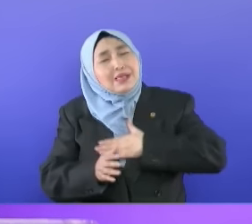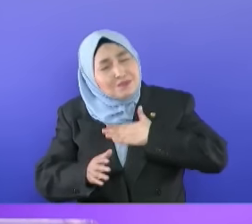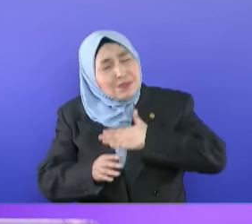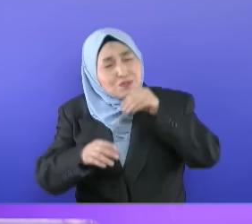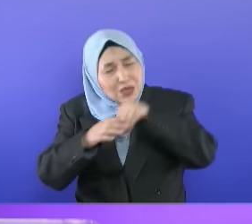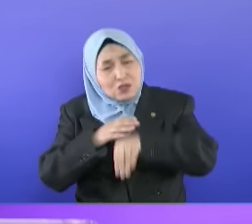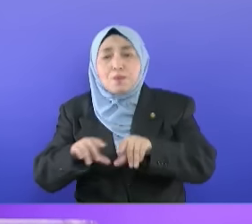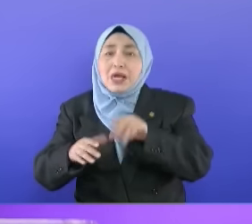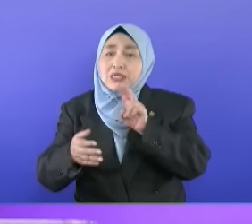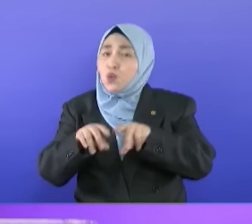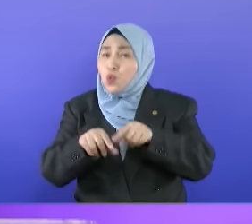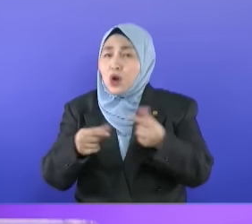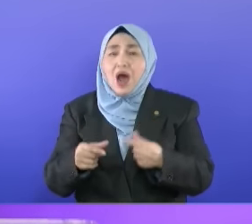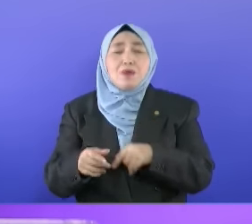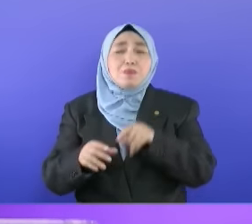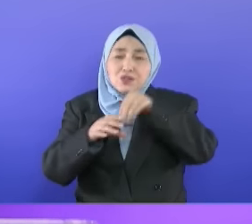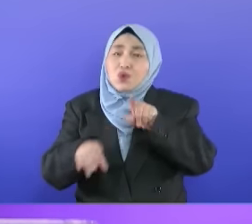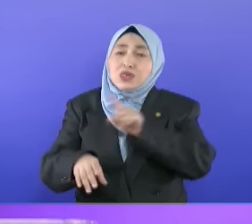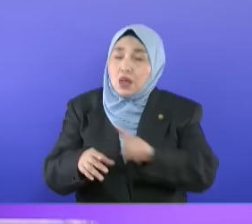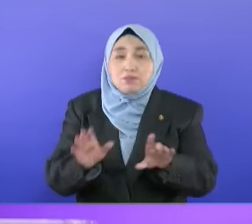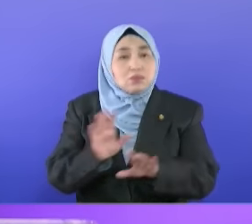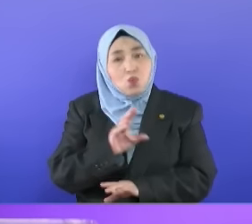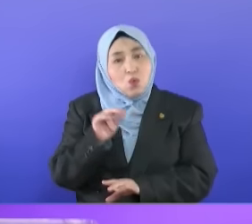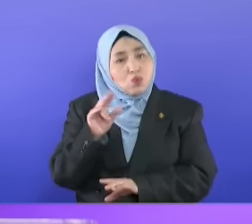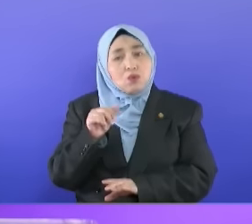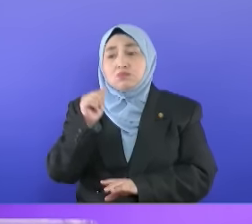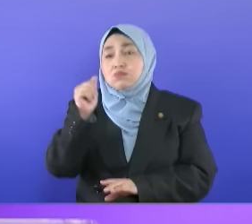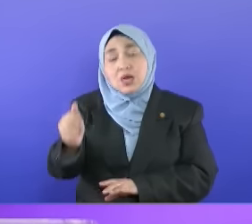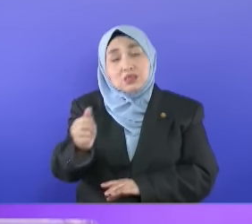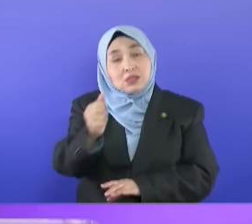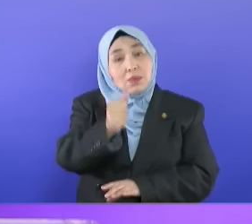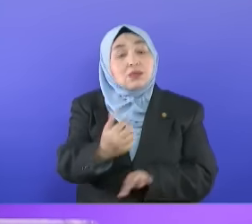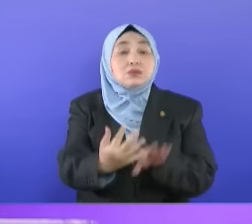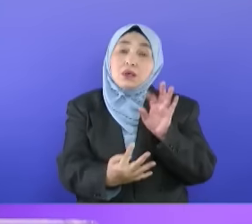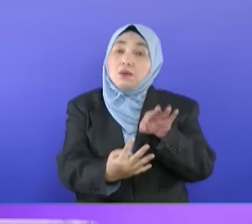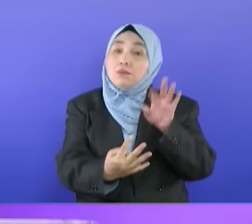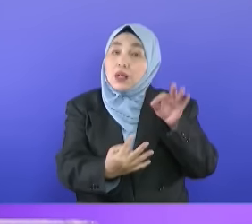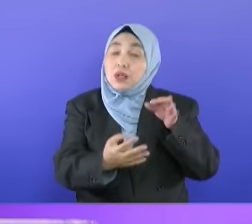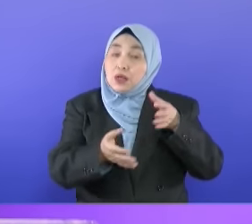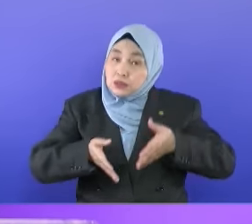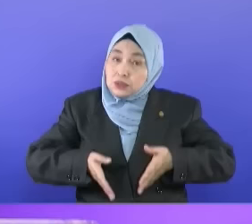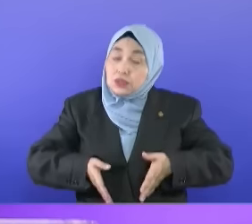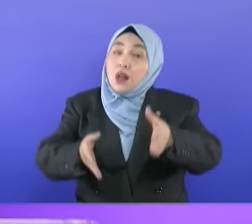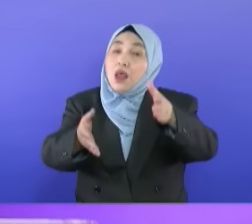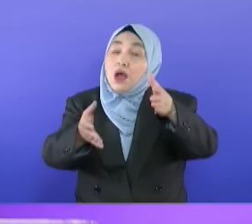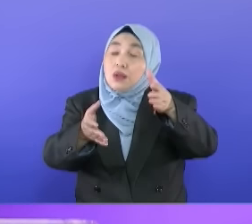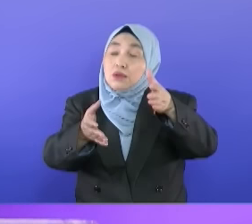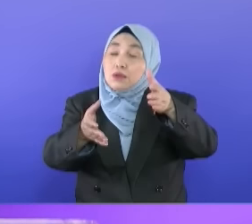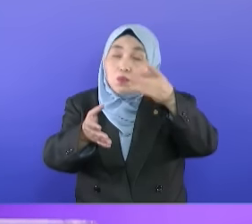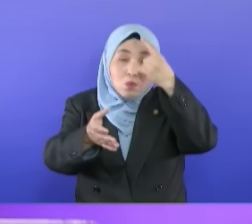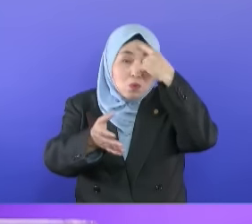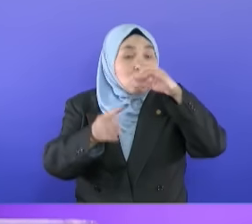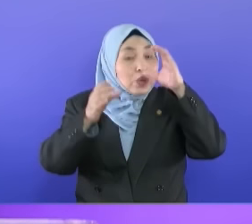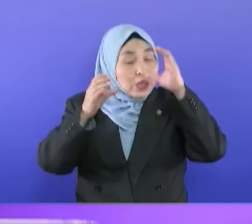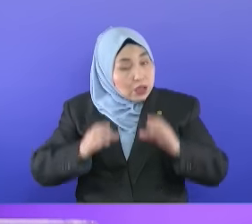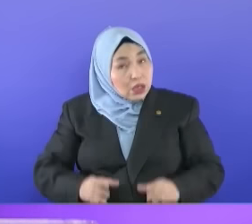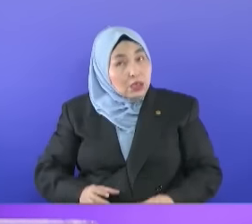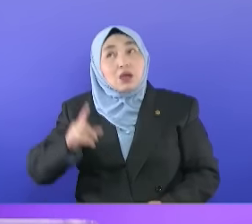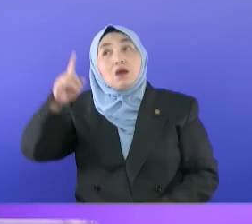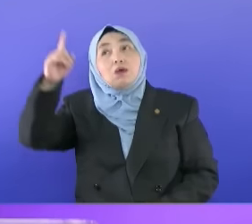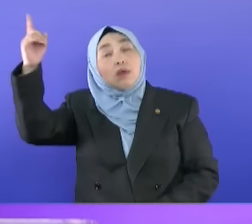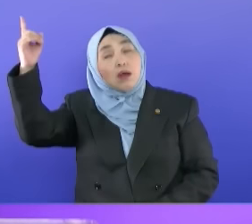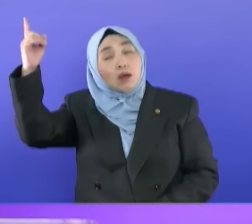ke baca Quran karena masing-masing pilihan untuk diyakinkan oleh Allah